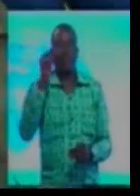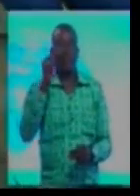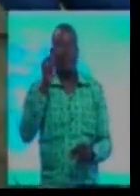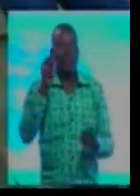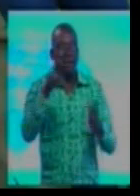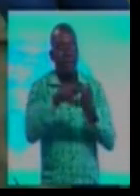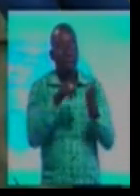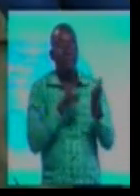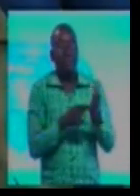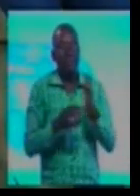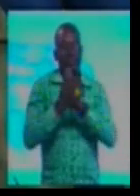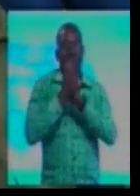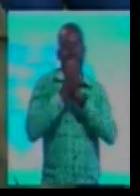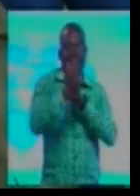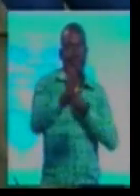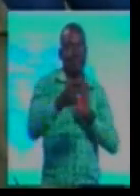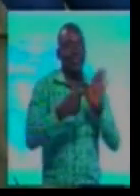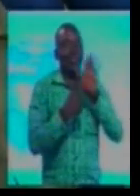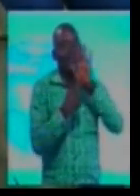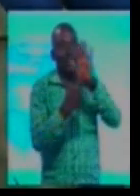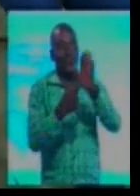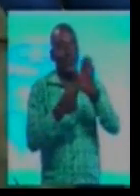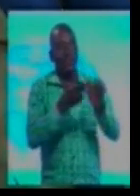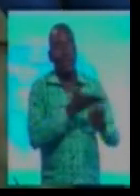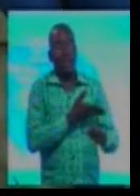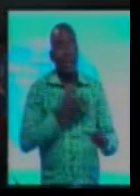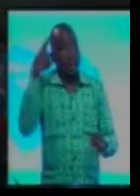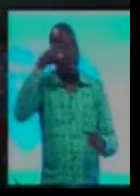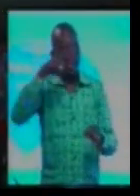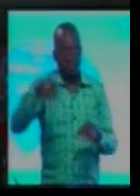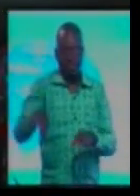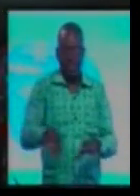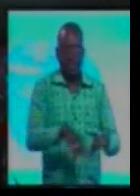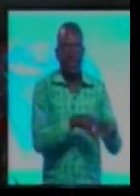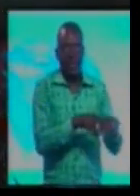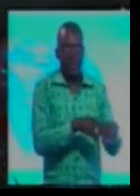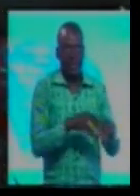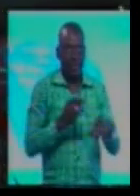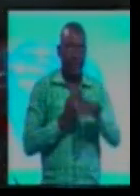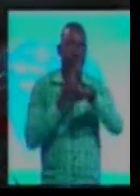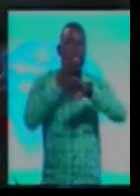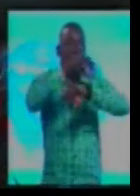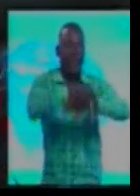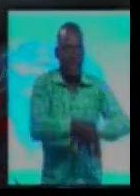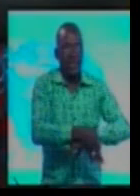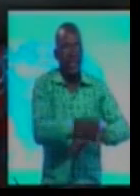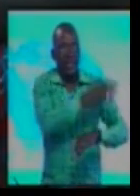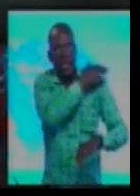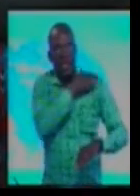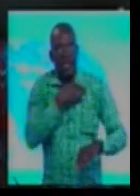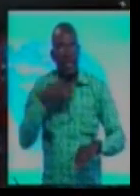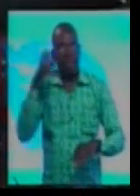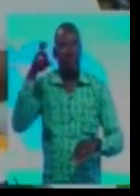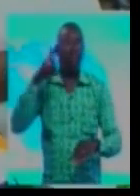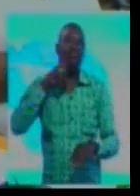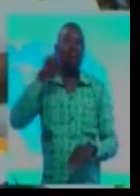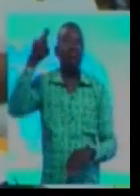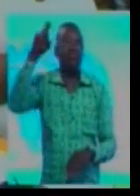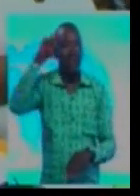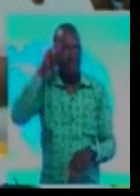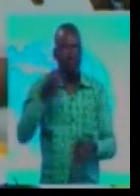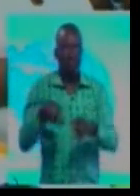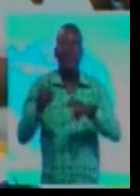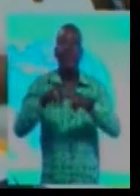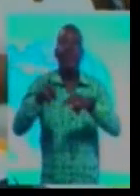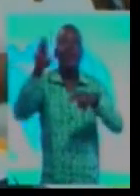Les rapports des experts montrent que les cas de mariage forcé et précoce, ainsi que le nombre d'abus et d'exploitations sexuelles,